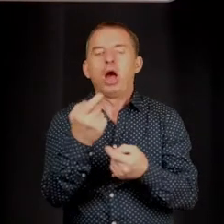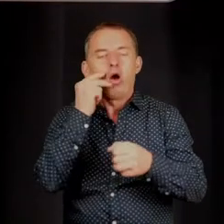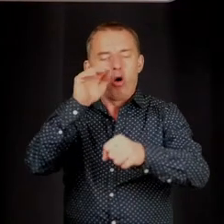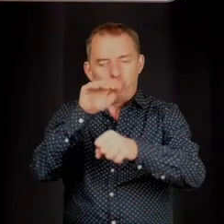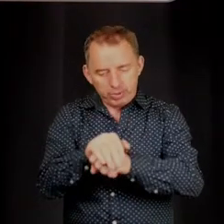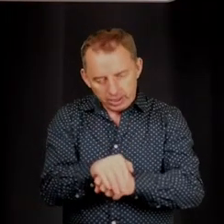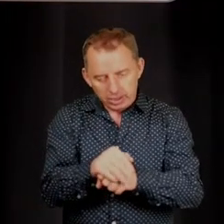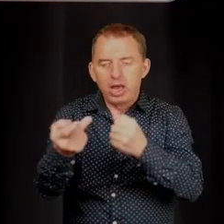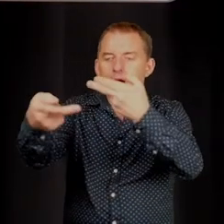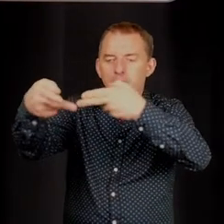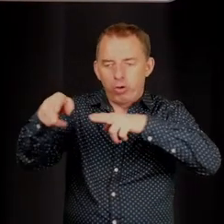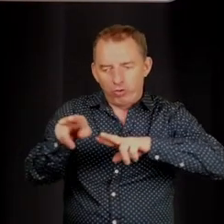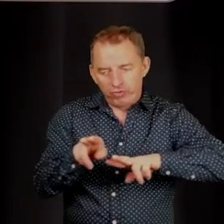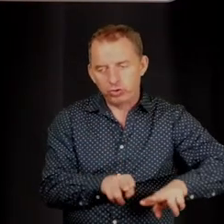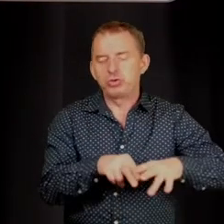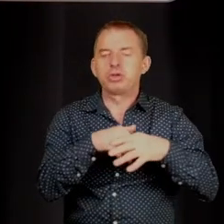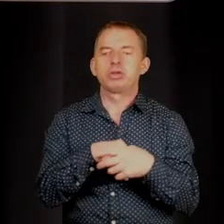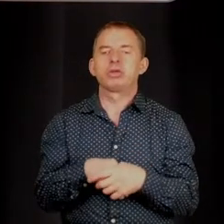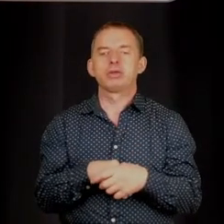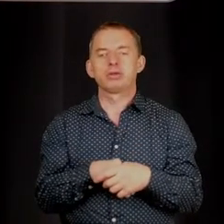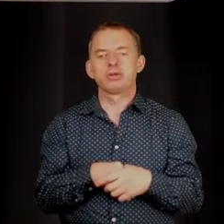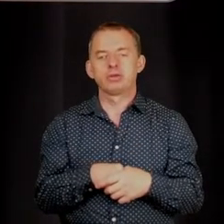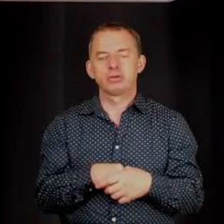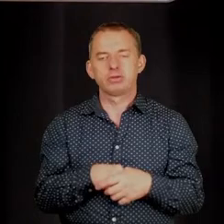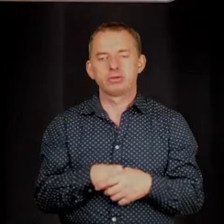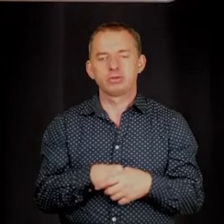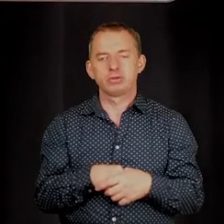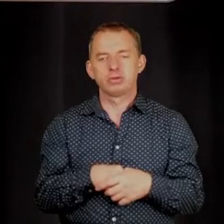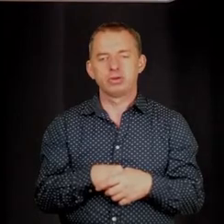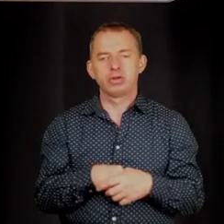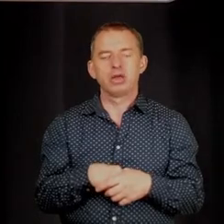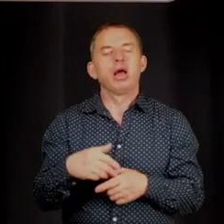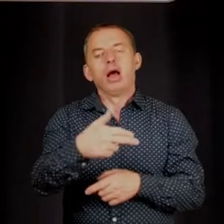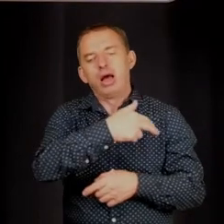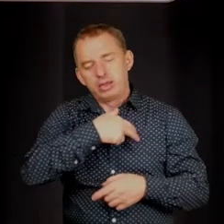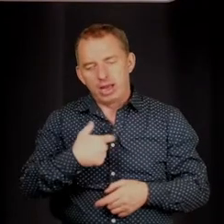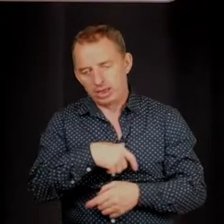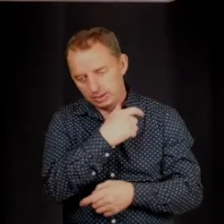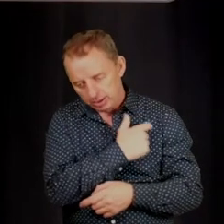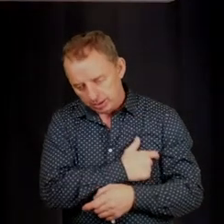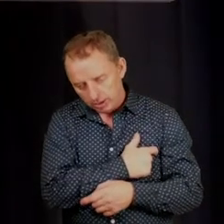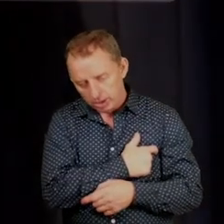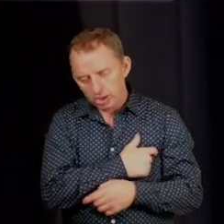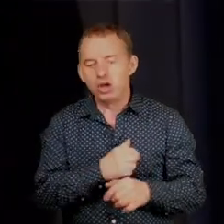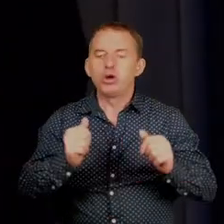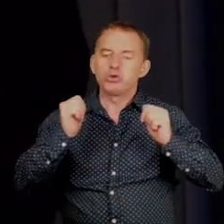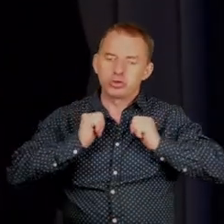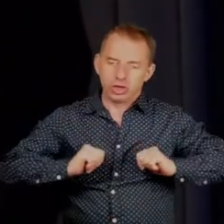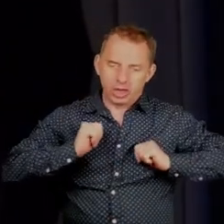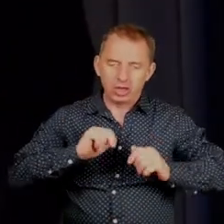obiecał powrócić. Our hearts long for that day. Nasze serca czekają na ten